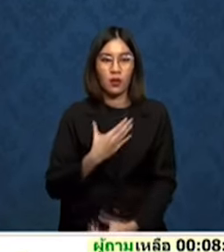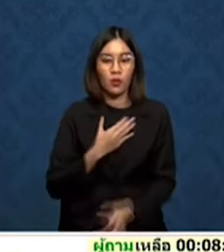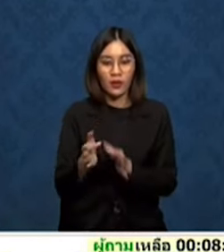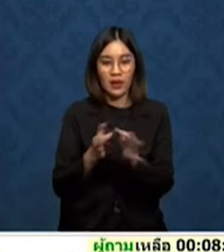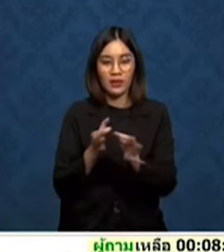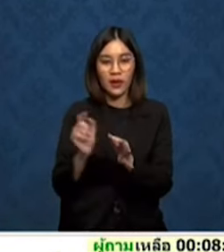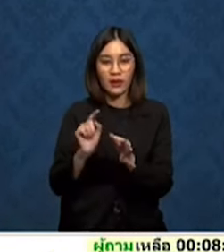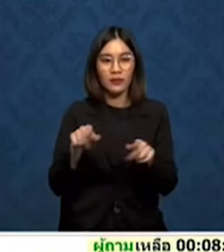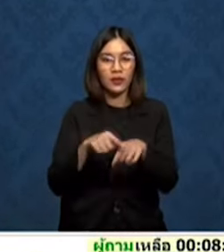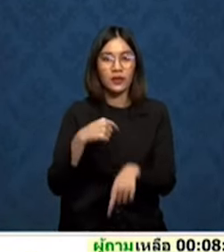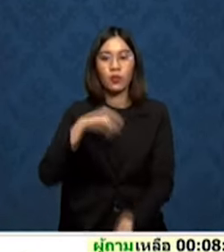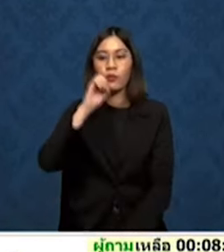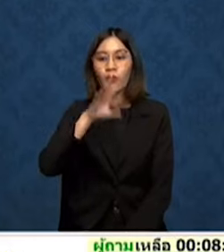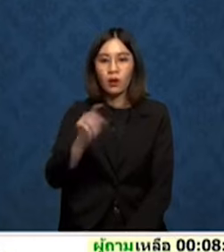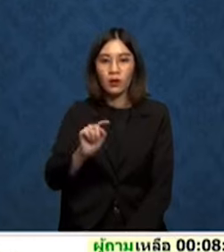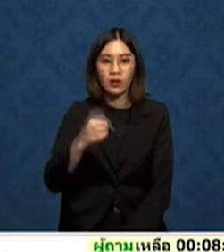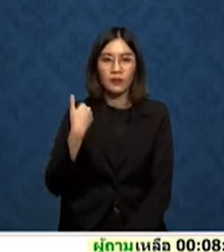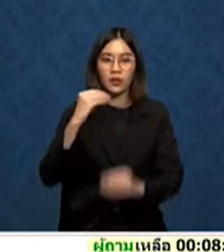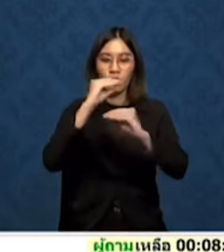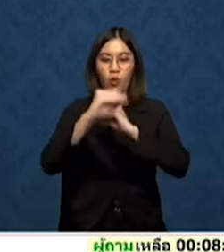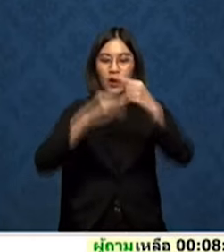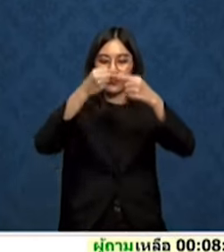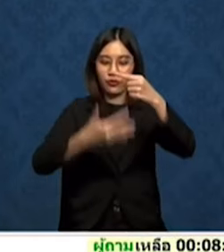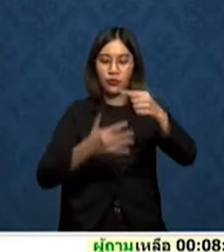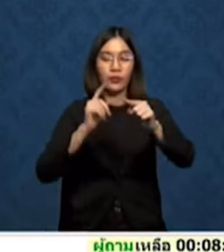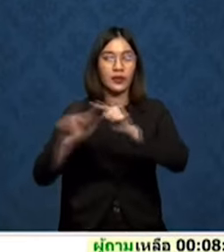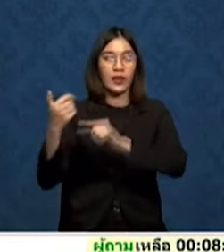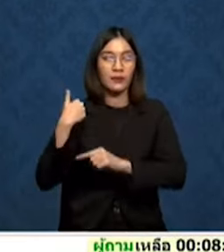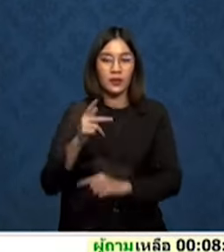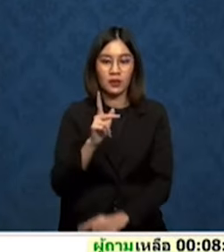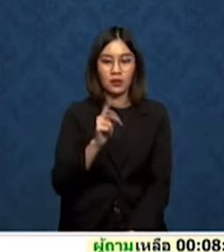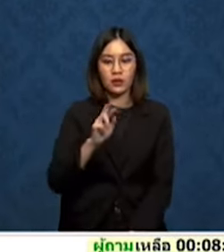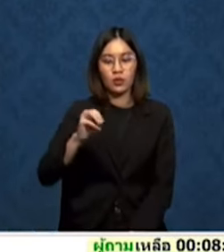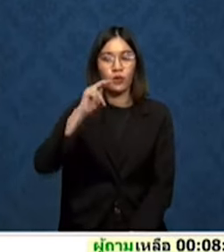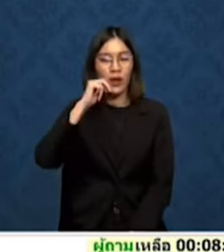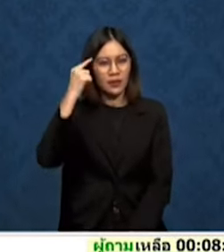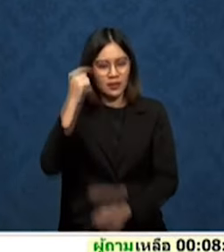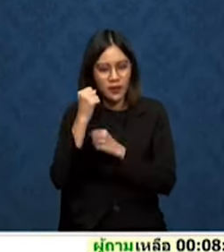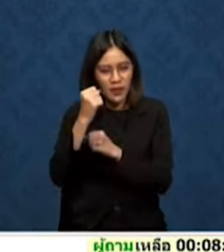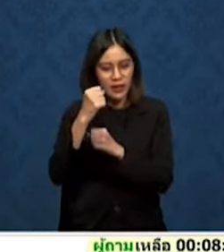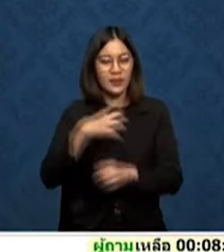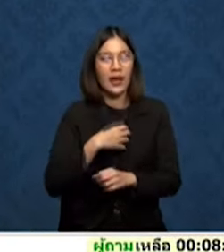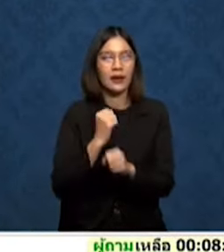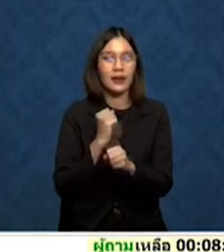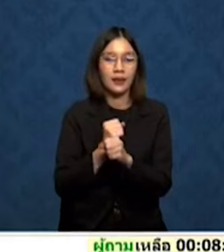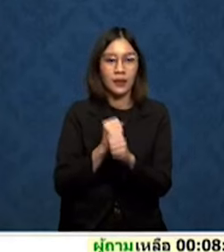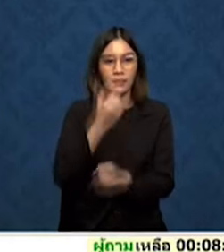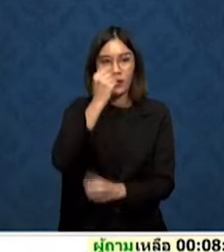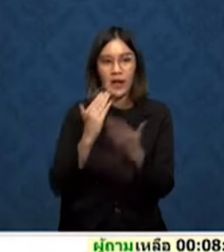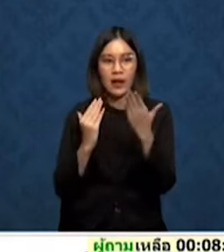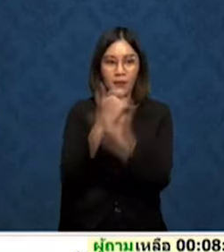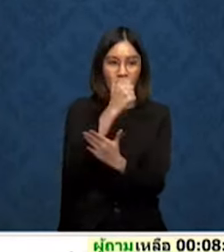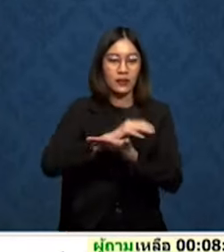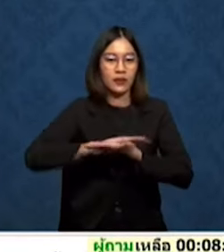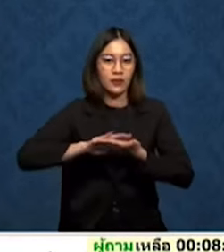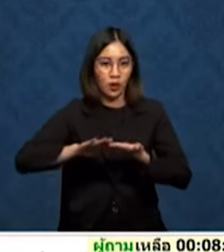เรียนอย่างที่ผมบอกไปครับมันมีโครงการต่างๆที่กรมชลประทานเนี่ยเราพยายามจะเร่งรัดนะครับให้สำเร็จให้แล้ว